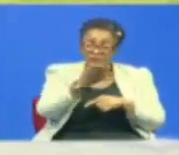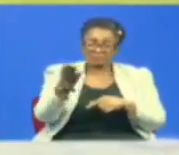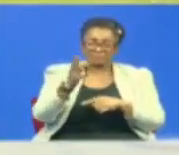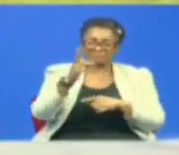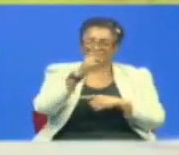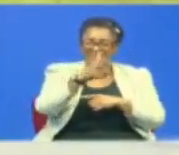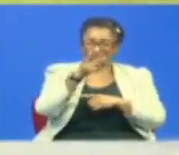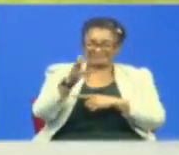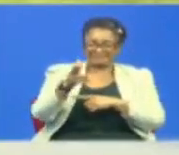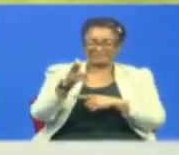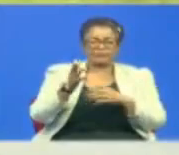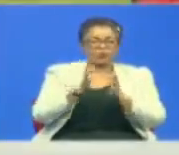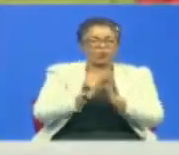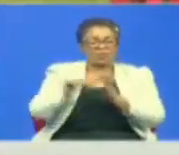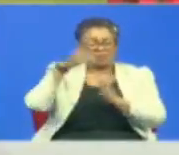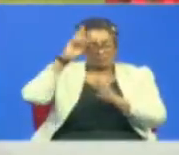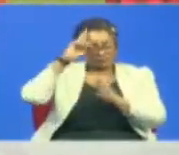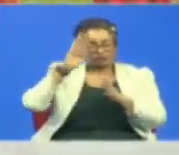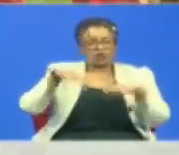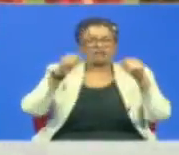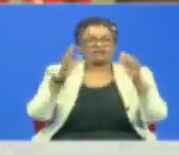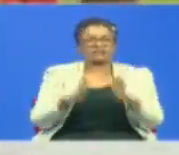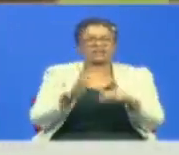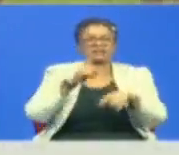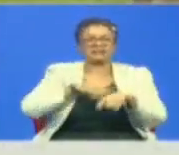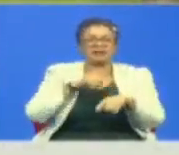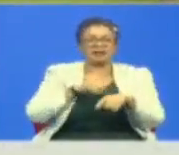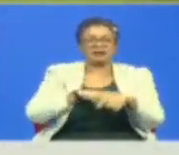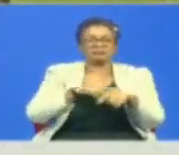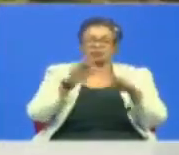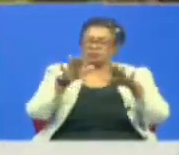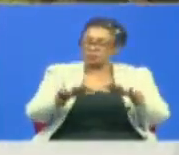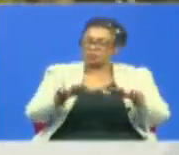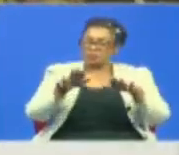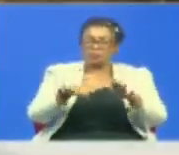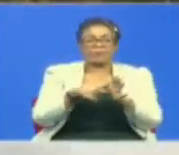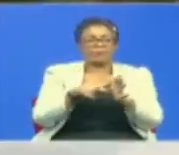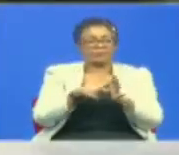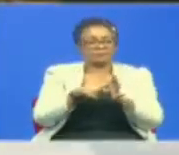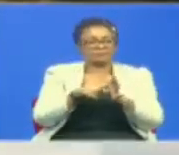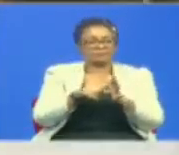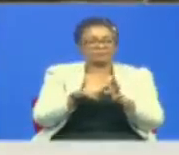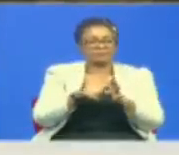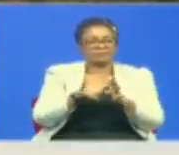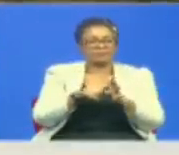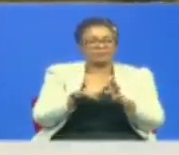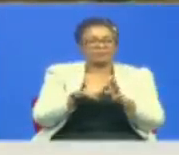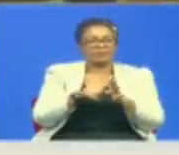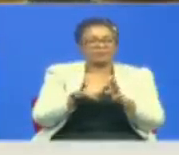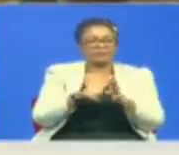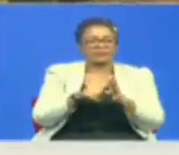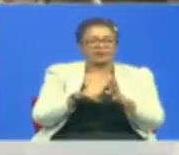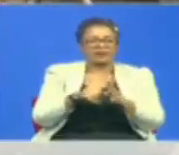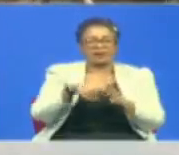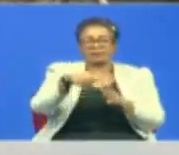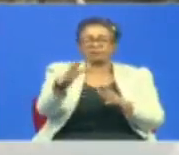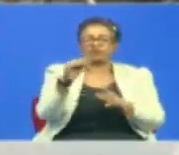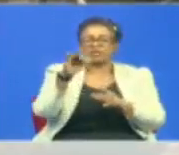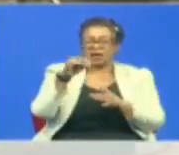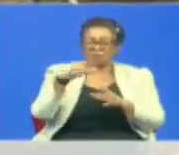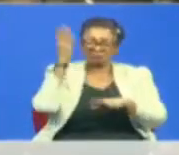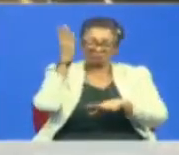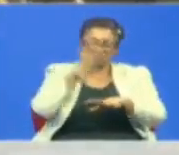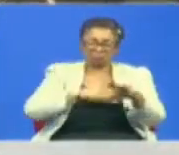risasi na maafisa wa polisi wakati wa operesheni ya kutuliza uhasama. Aidha, mtu wa tano alikatwa kwa panga katika kituo